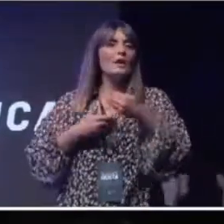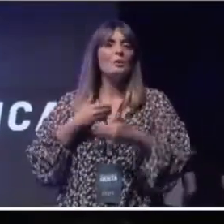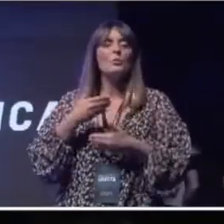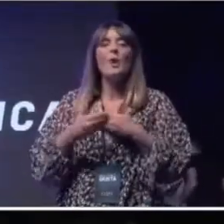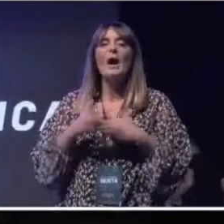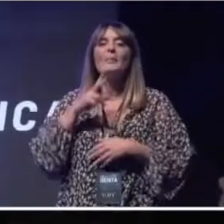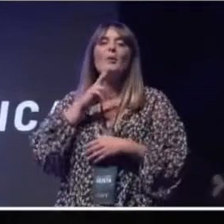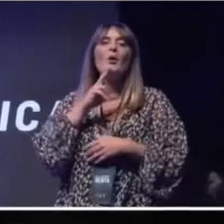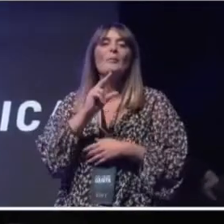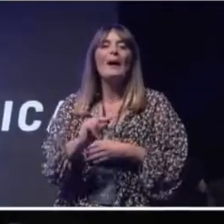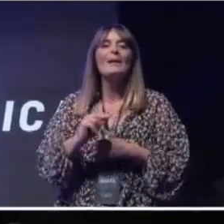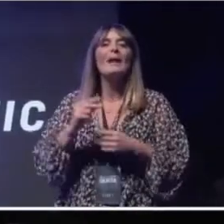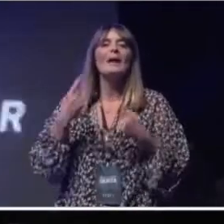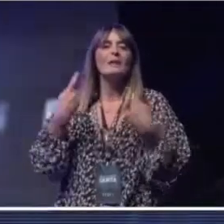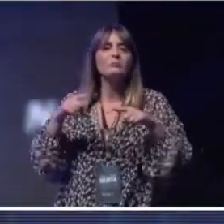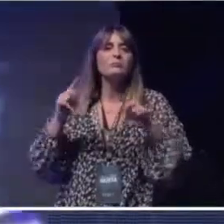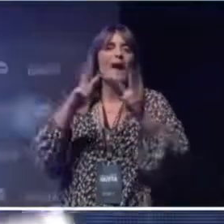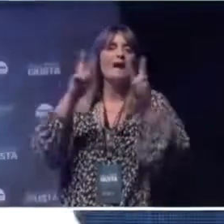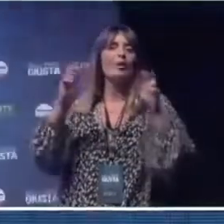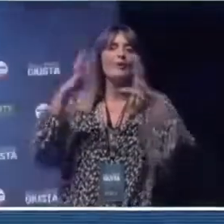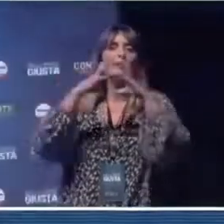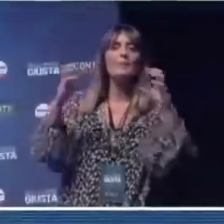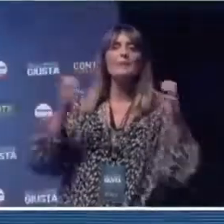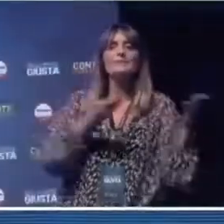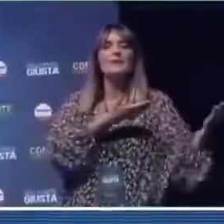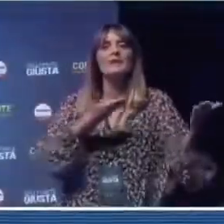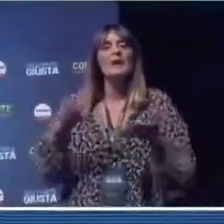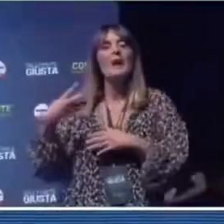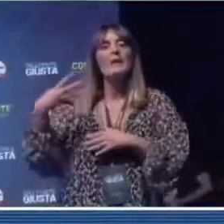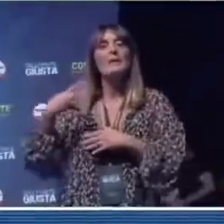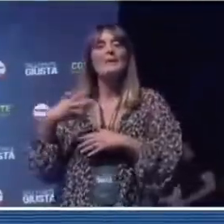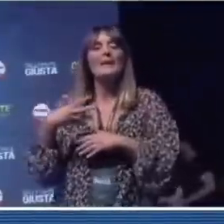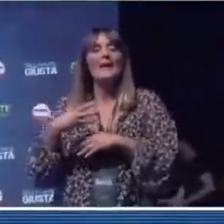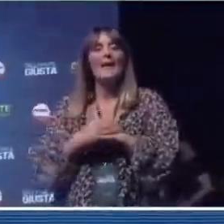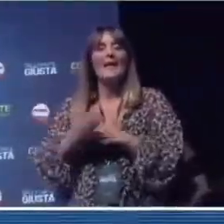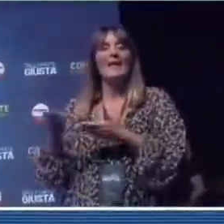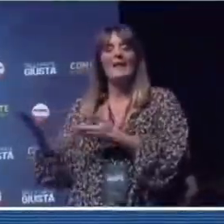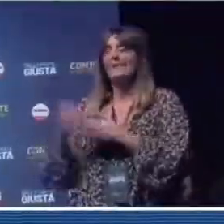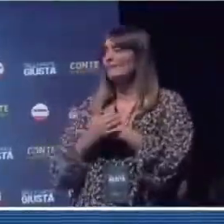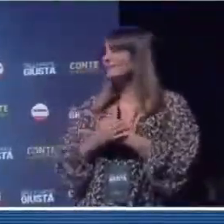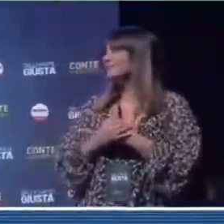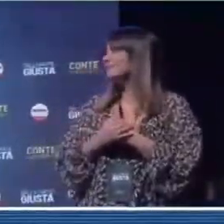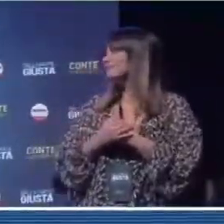continuiamo a parlare di imprese. Invito sul palco Michele Gubitosa.